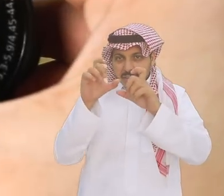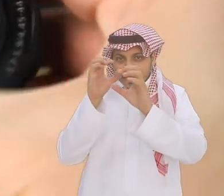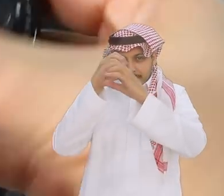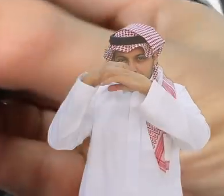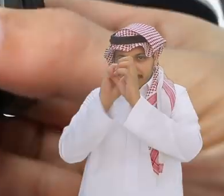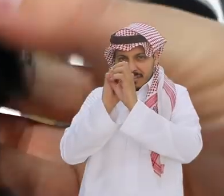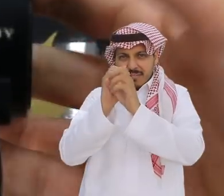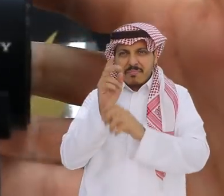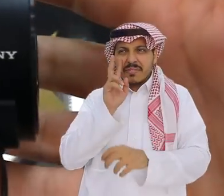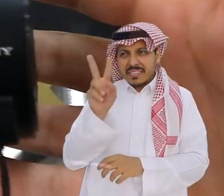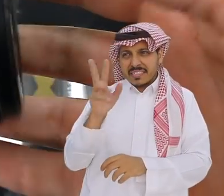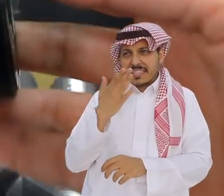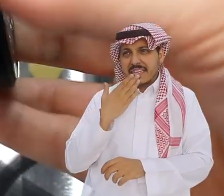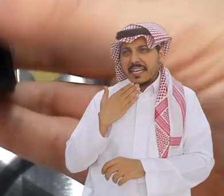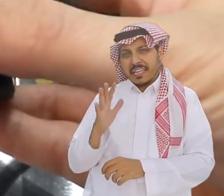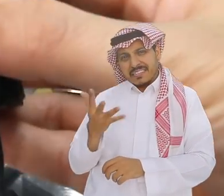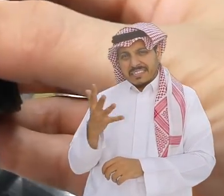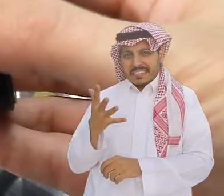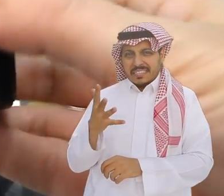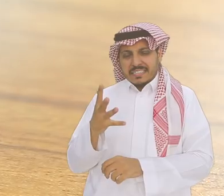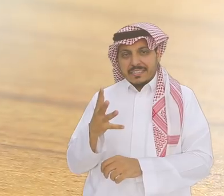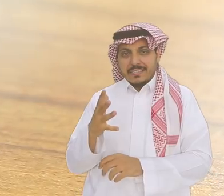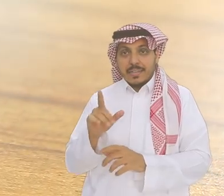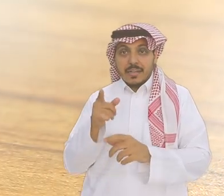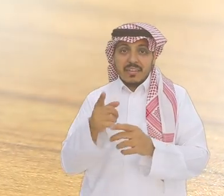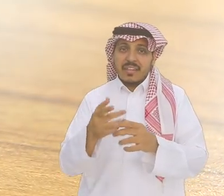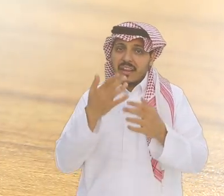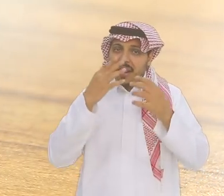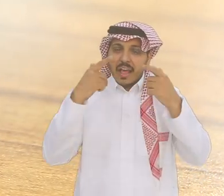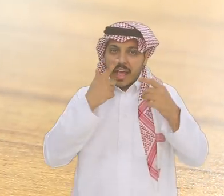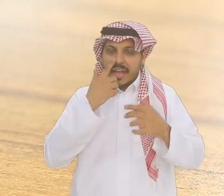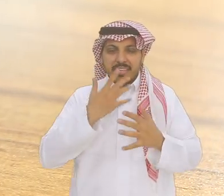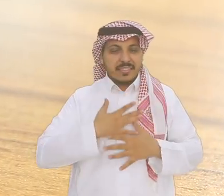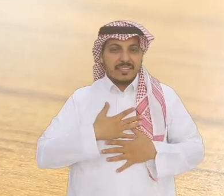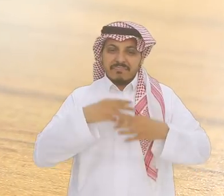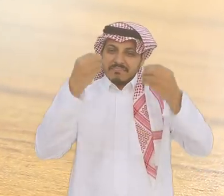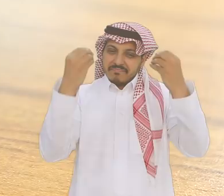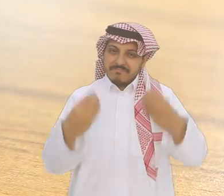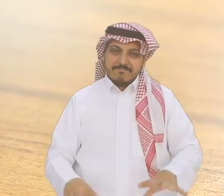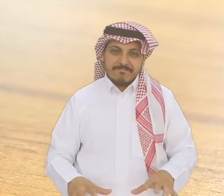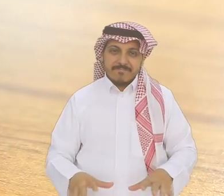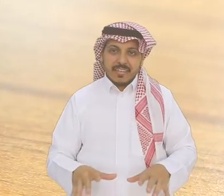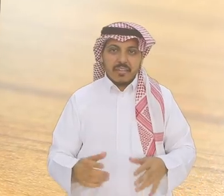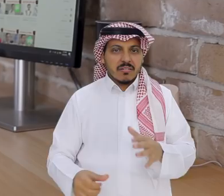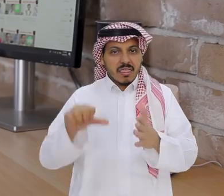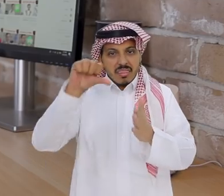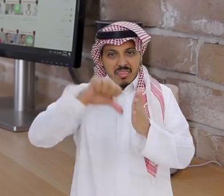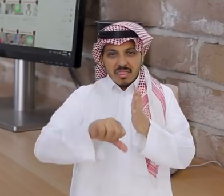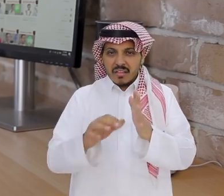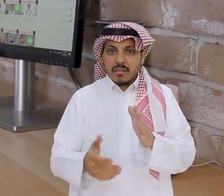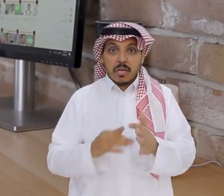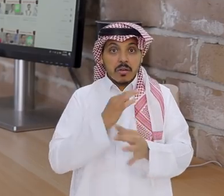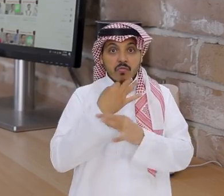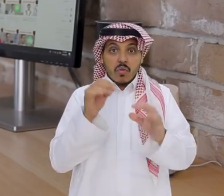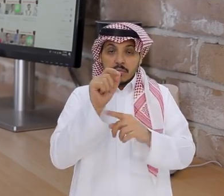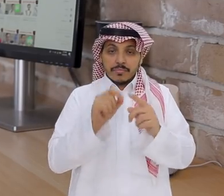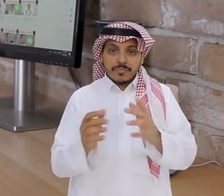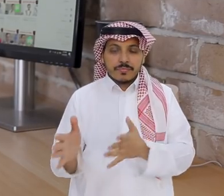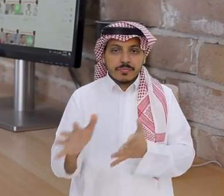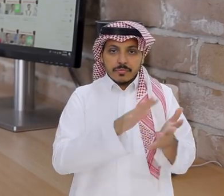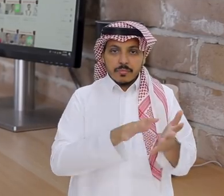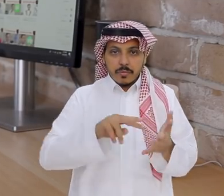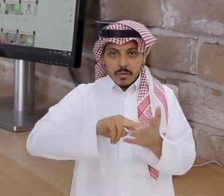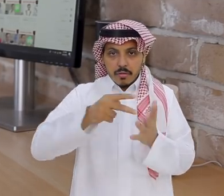احترافية، ولكن هيصير شكلها غريب على الجوال. ولكن للأسف كانت ترند وما نجح بشكل كامل. تقرير ناتج عن